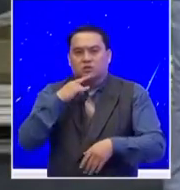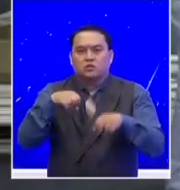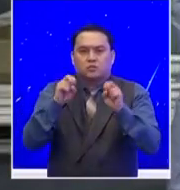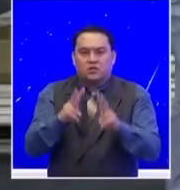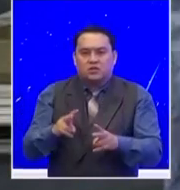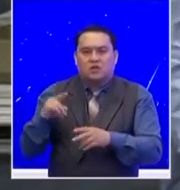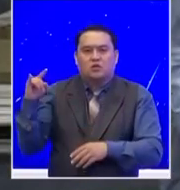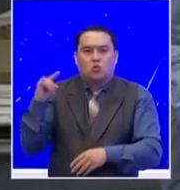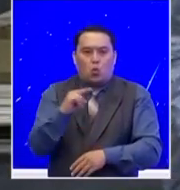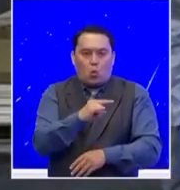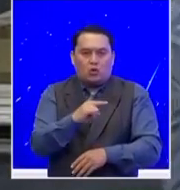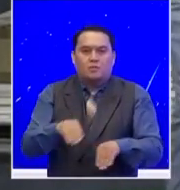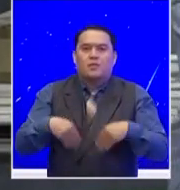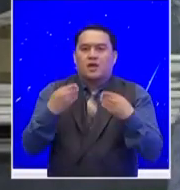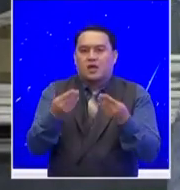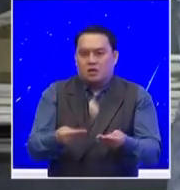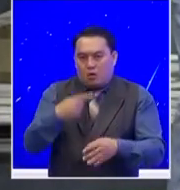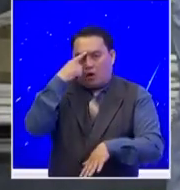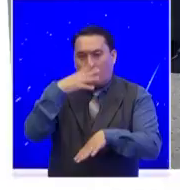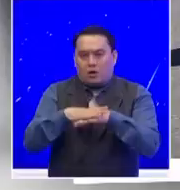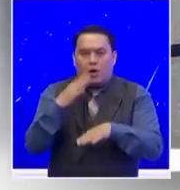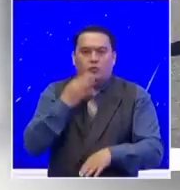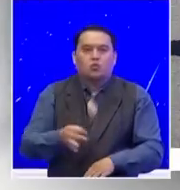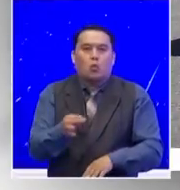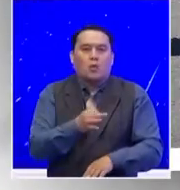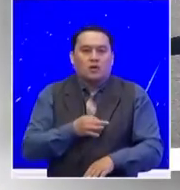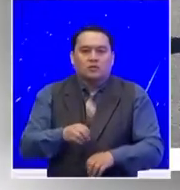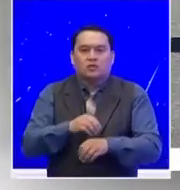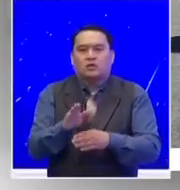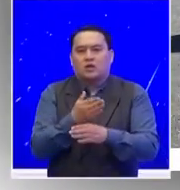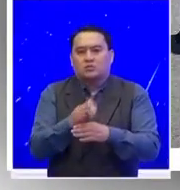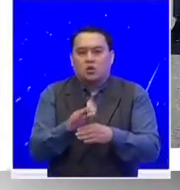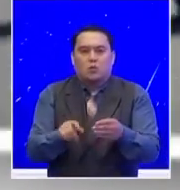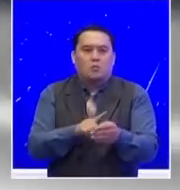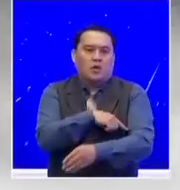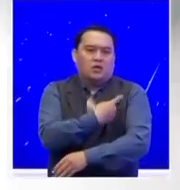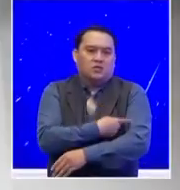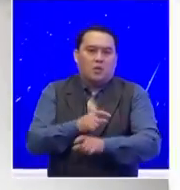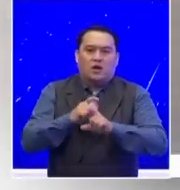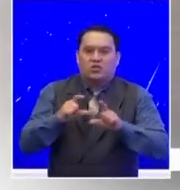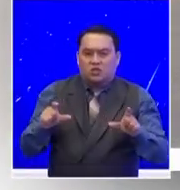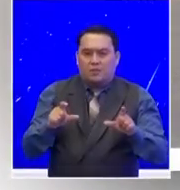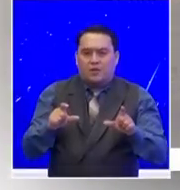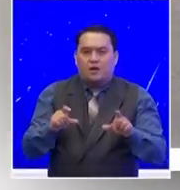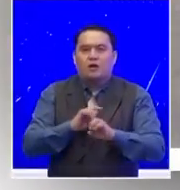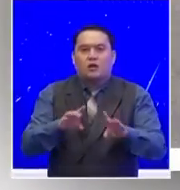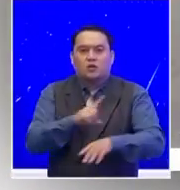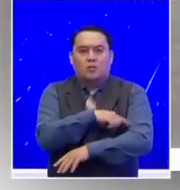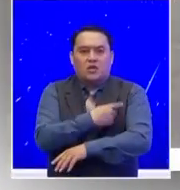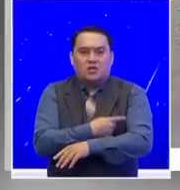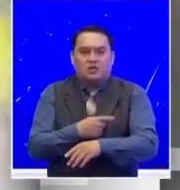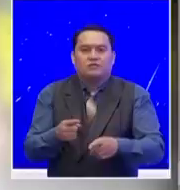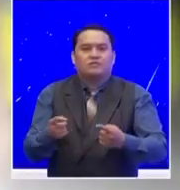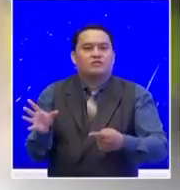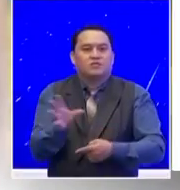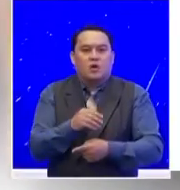специальным рейсом. Груз уже передан Акимату Алматинской области для распределения по медицинским организациям. Отметим, все медицинские